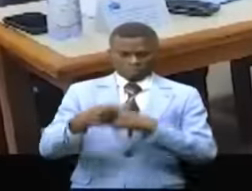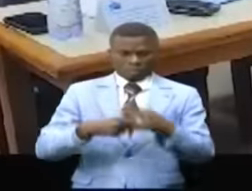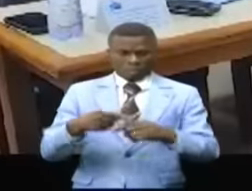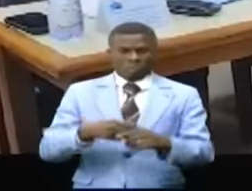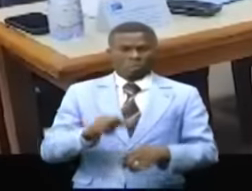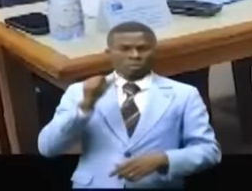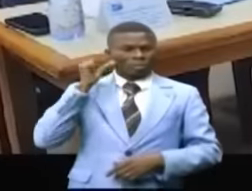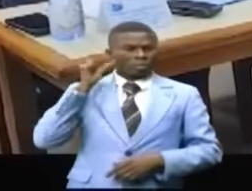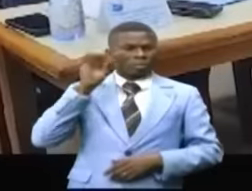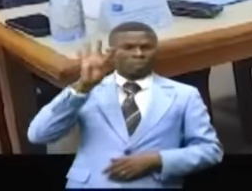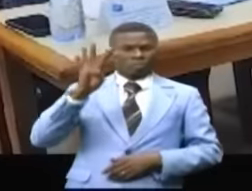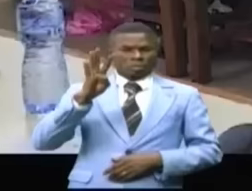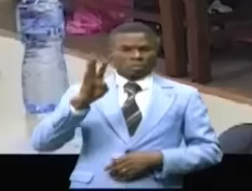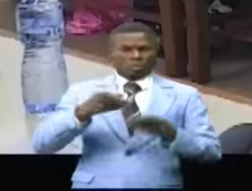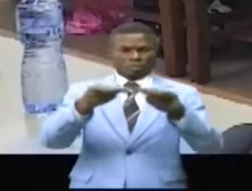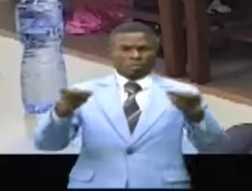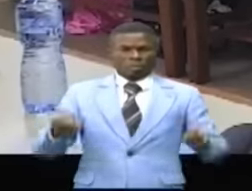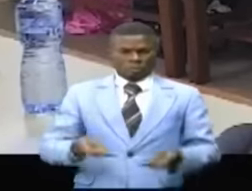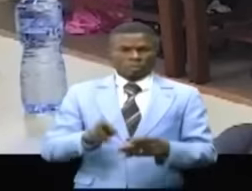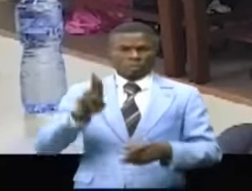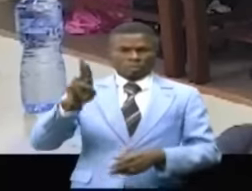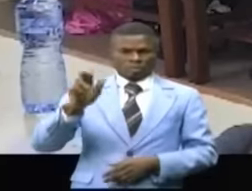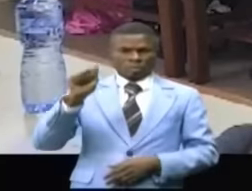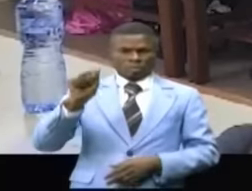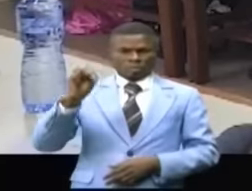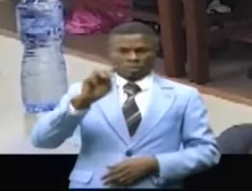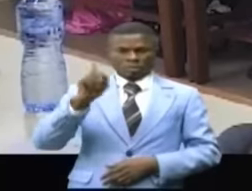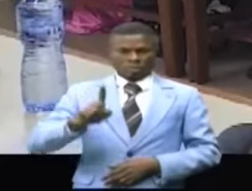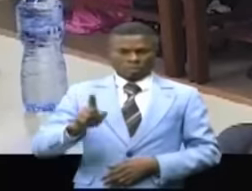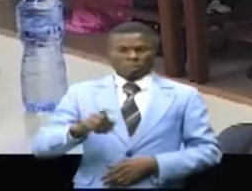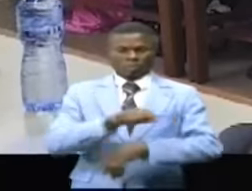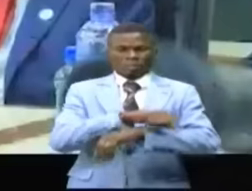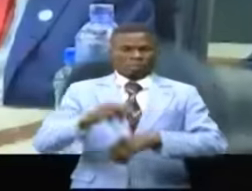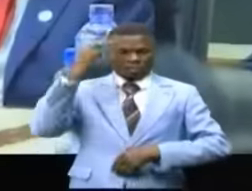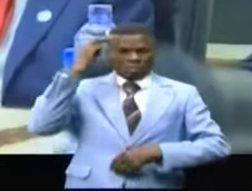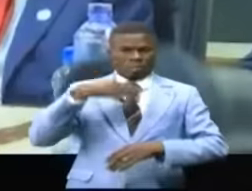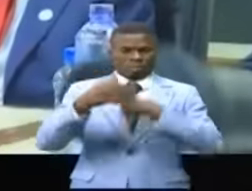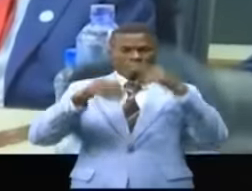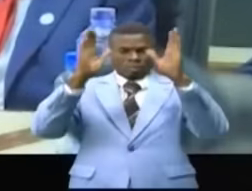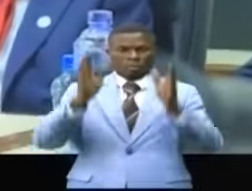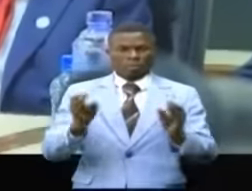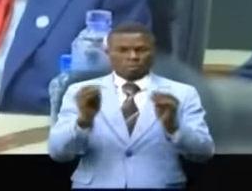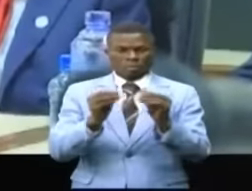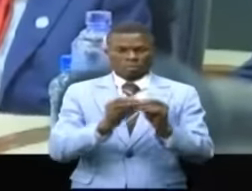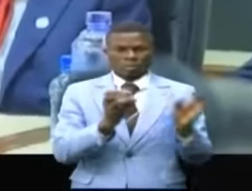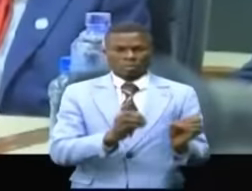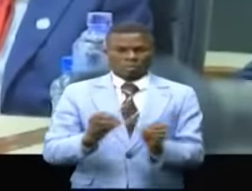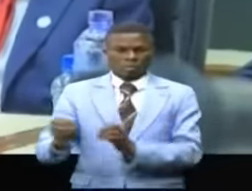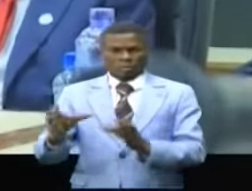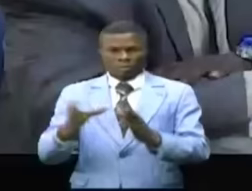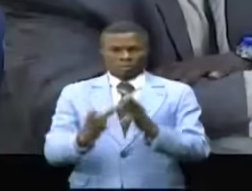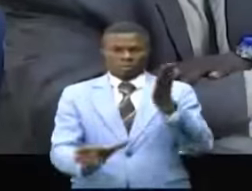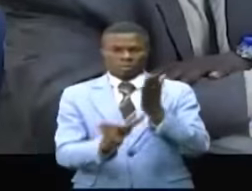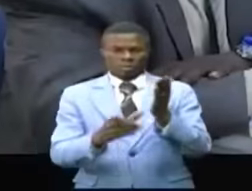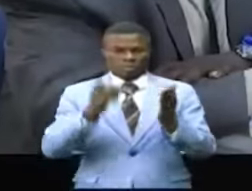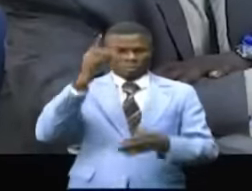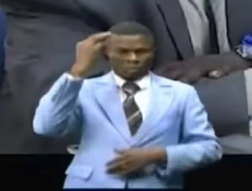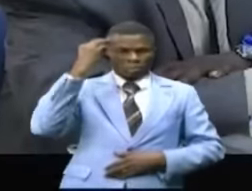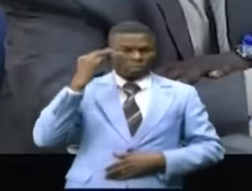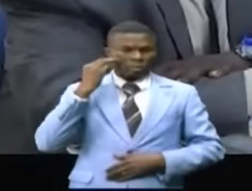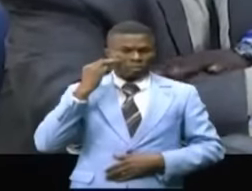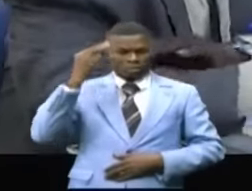ce jeudi au salon Ramazan Ibaya du ministère des Affaires étrangères, réunion présidée par le vice-premier